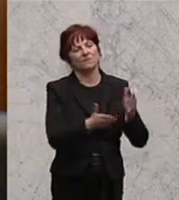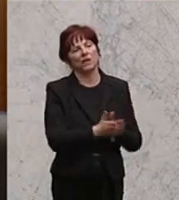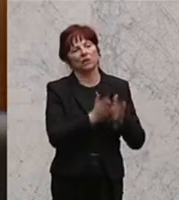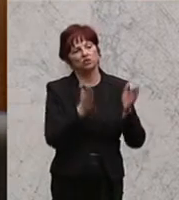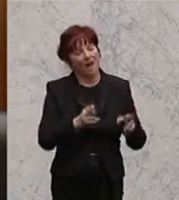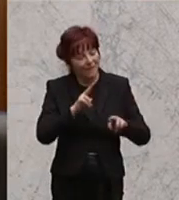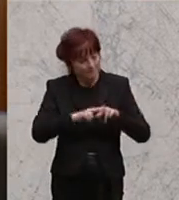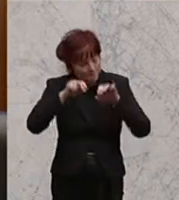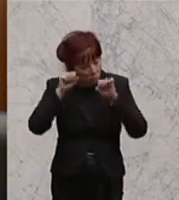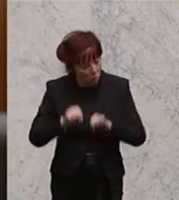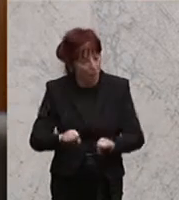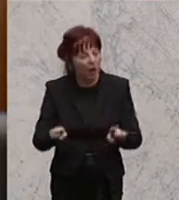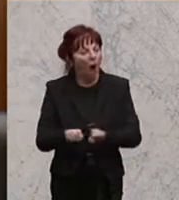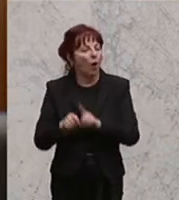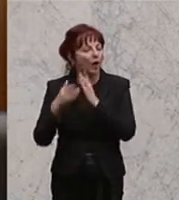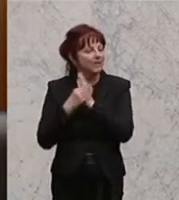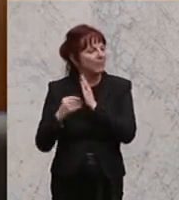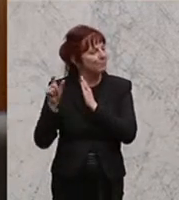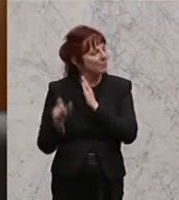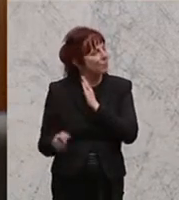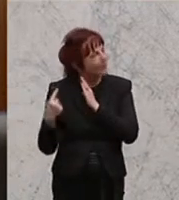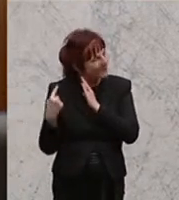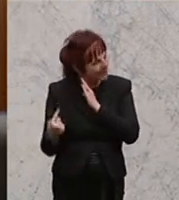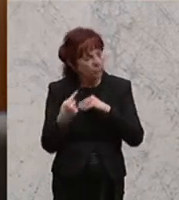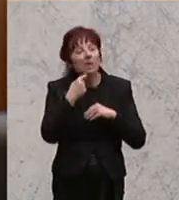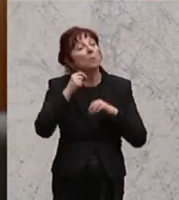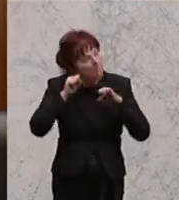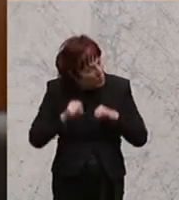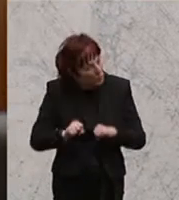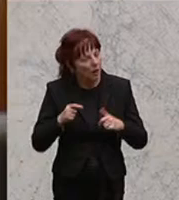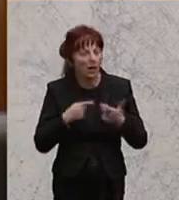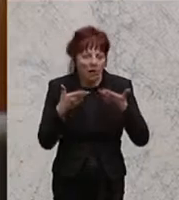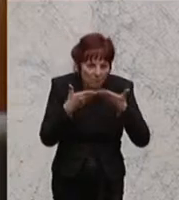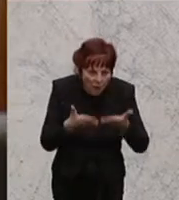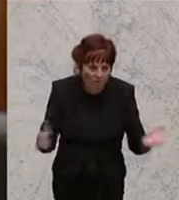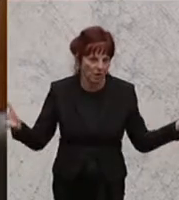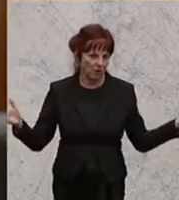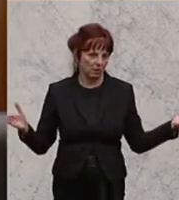Experten gesagt haben, das ist möglich, habe ich die Dinge veröffentlicht und vor ungefähr